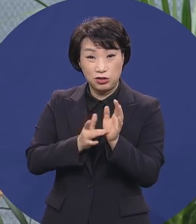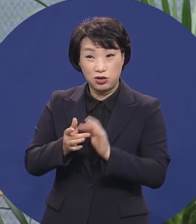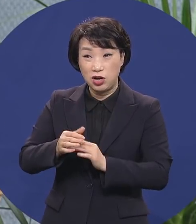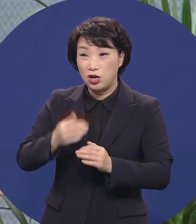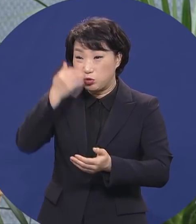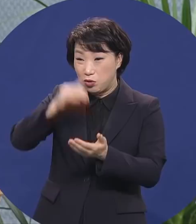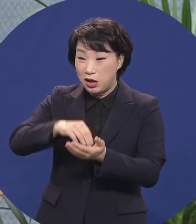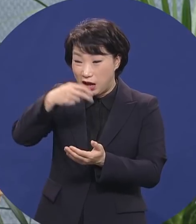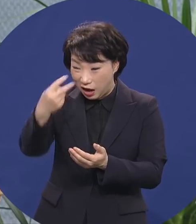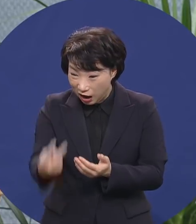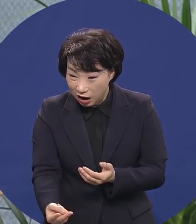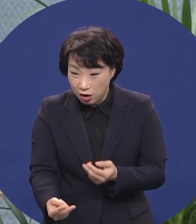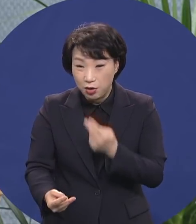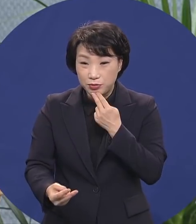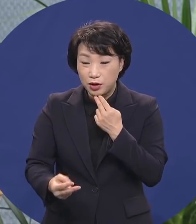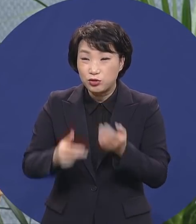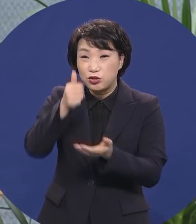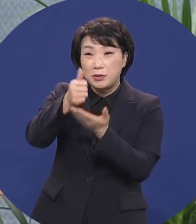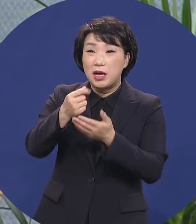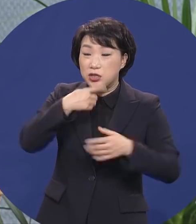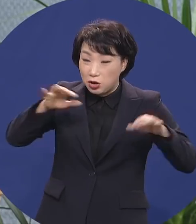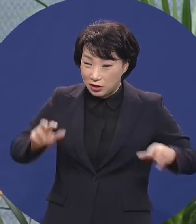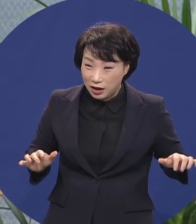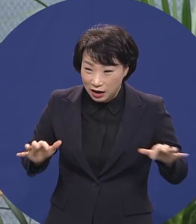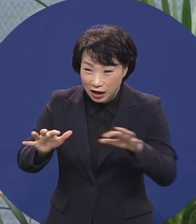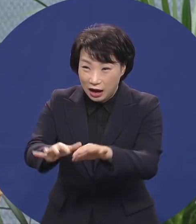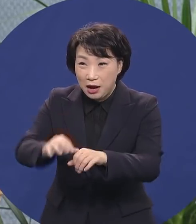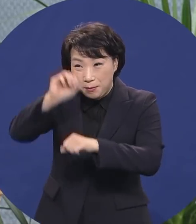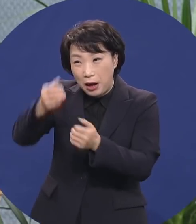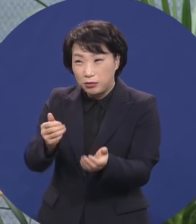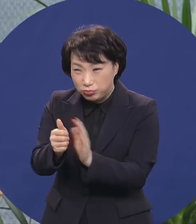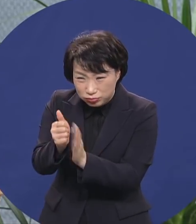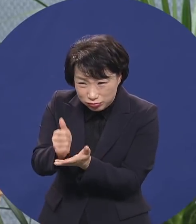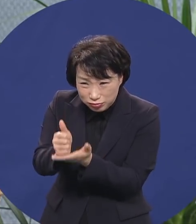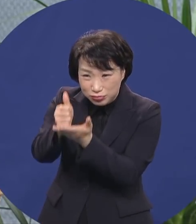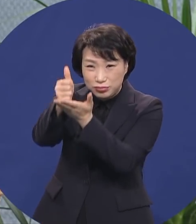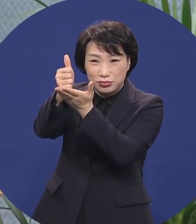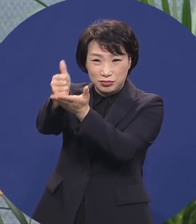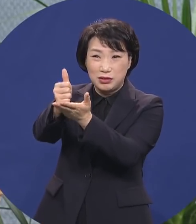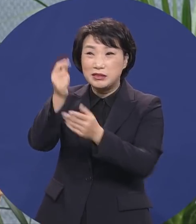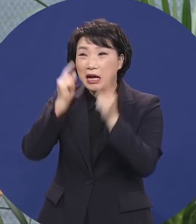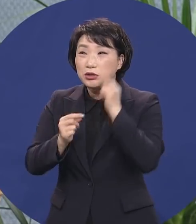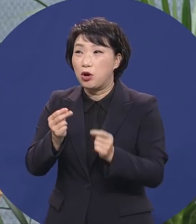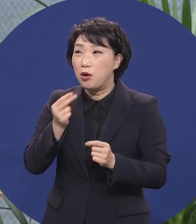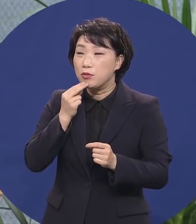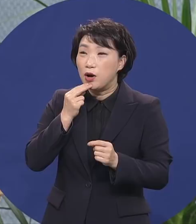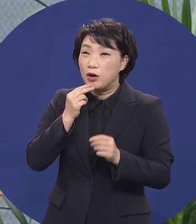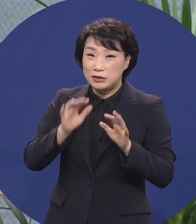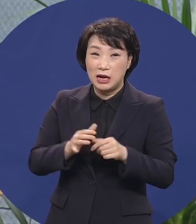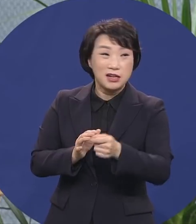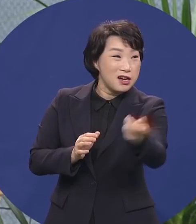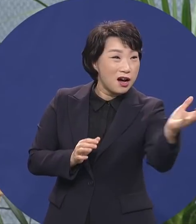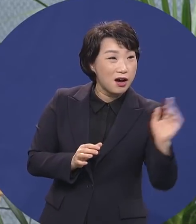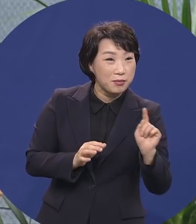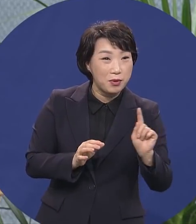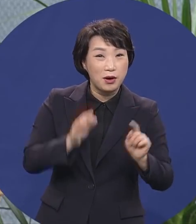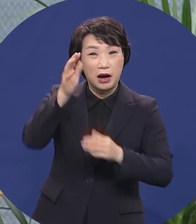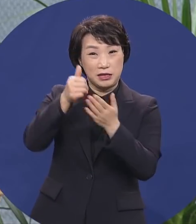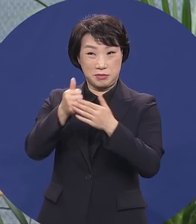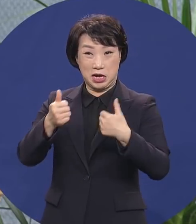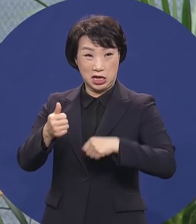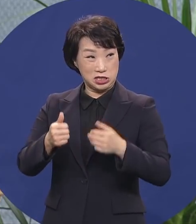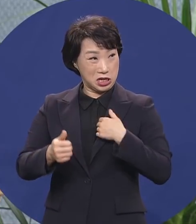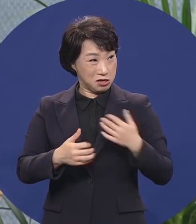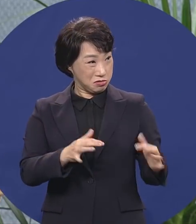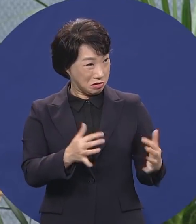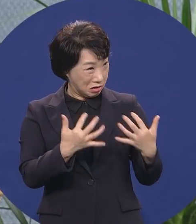부딪히지 않고 주의 사자가 내 발을 잘 붙들고 내가 만약에 상처받지 않으면 저들이 내가 하나님의 아들이다